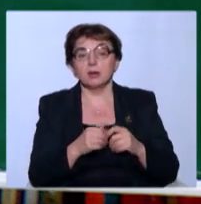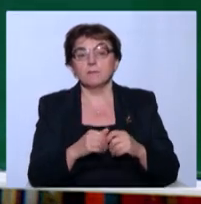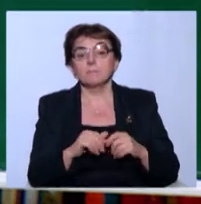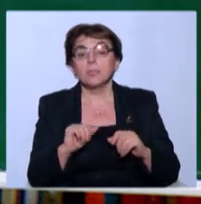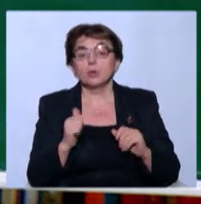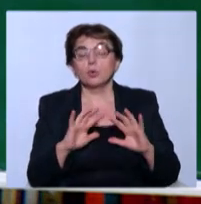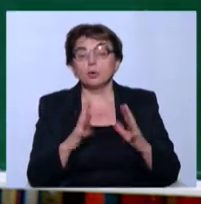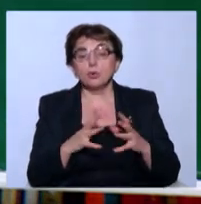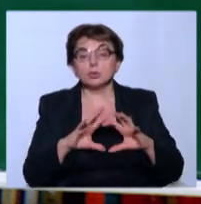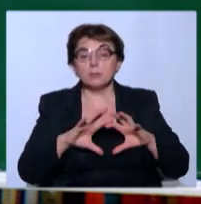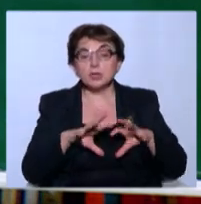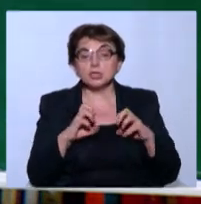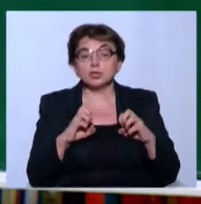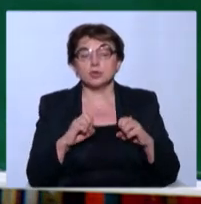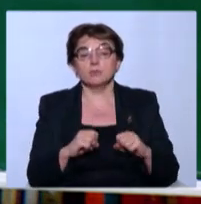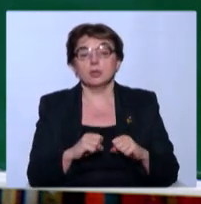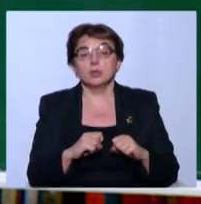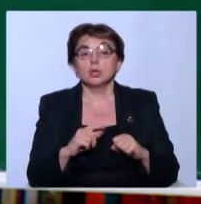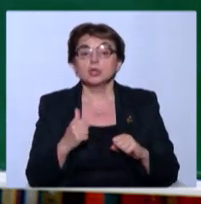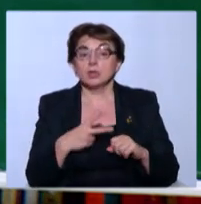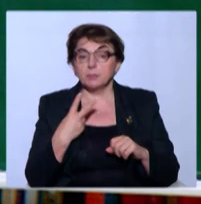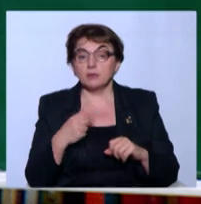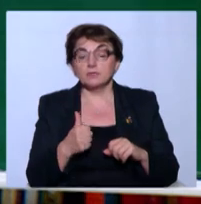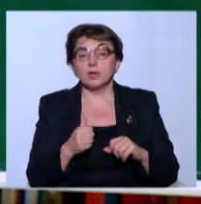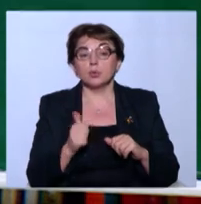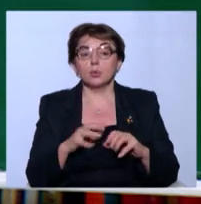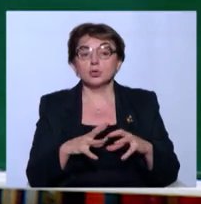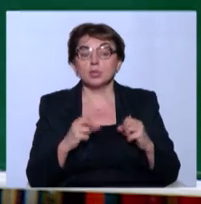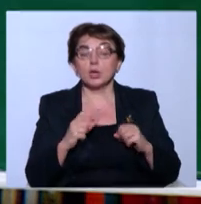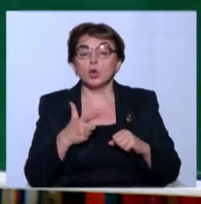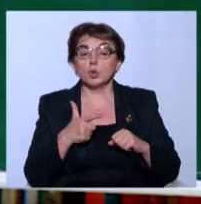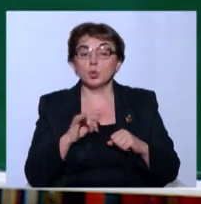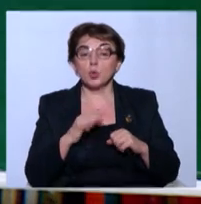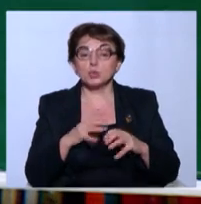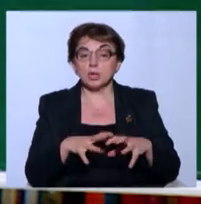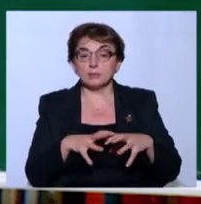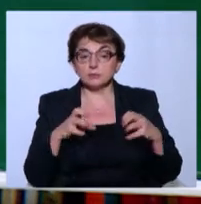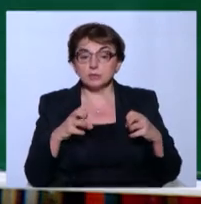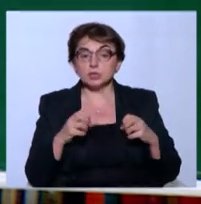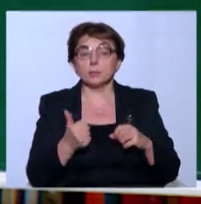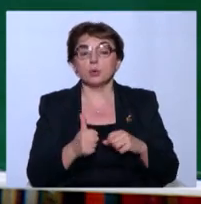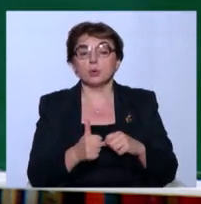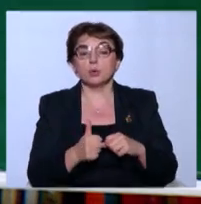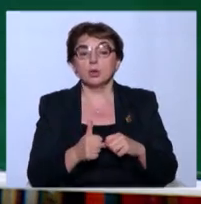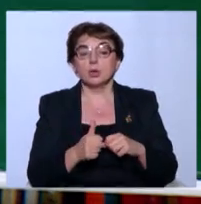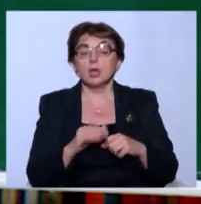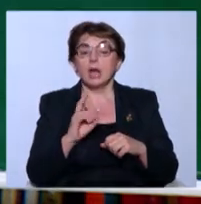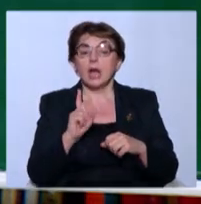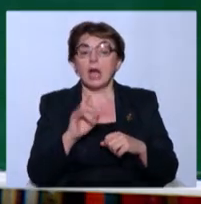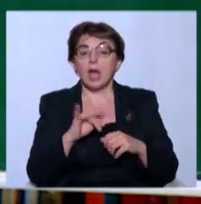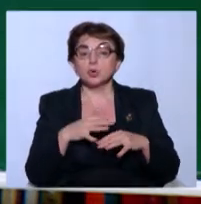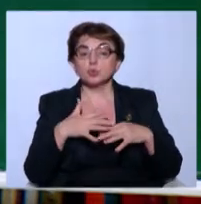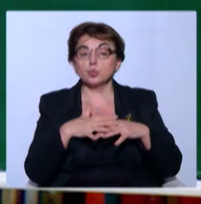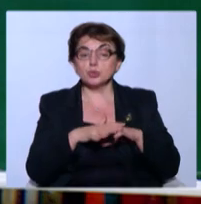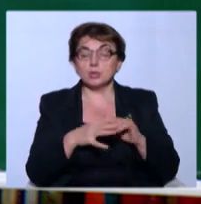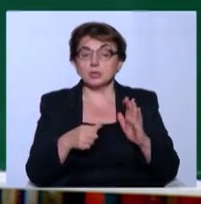როგორ ხდება შეწოვა. ჯერ განვიხილოთ როგორ შეიწოვება გლუკოზა. გლუკოზა შეიწოვება ხაოს